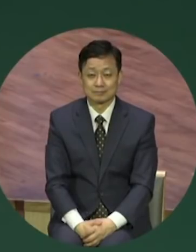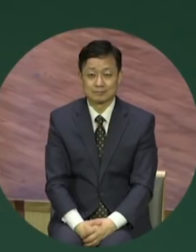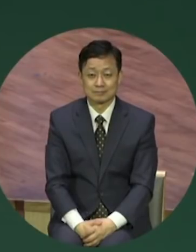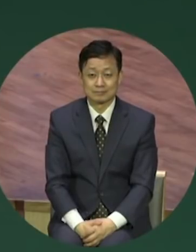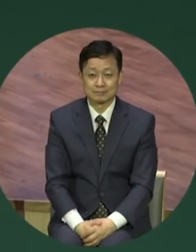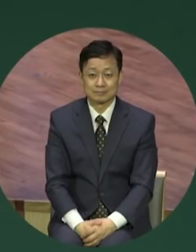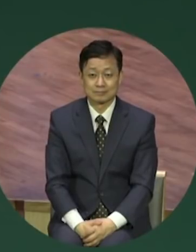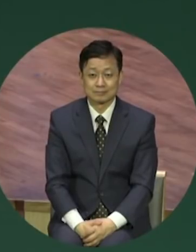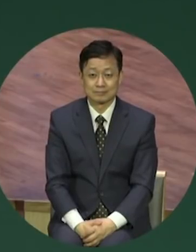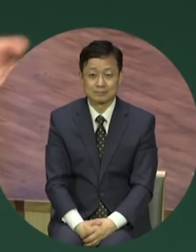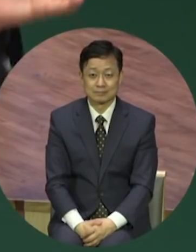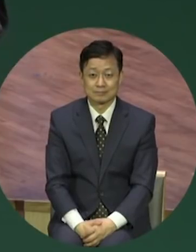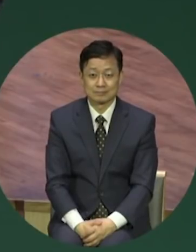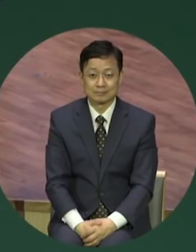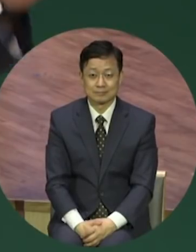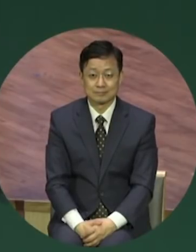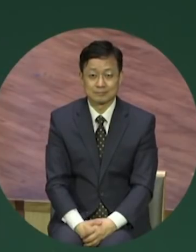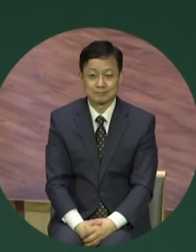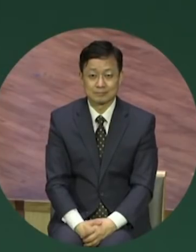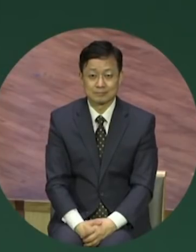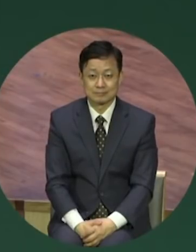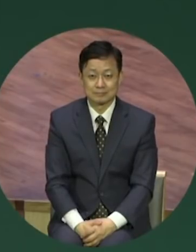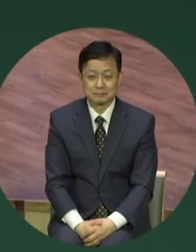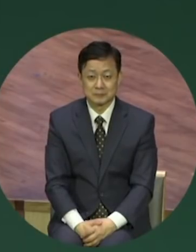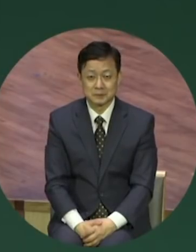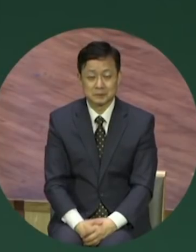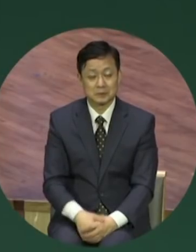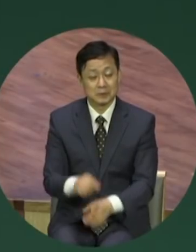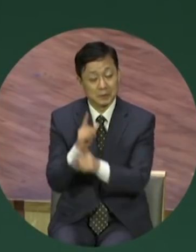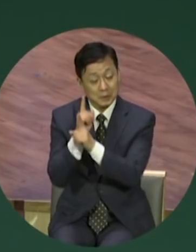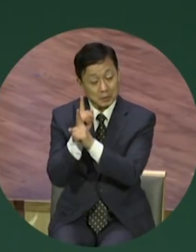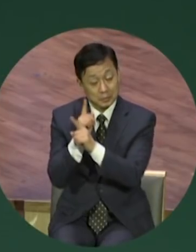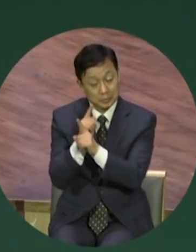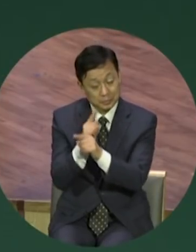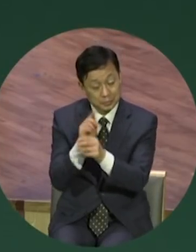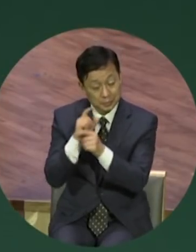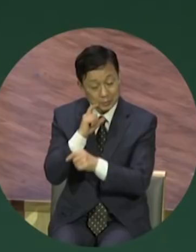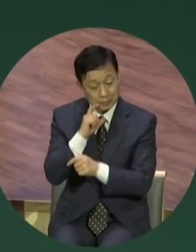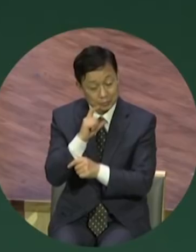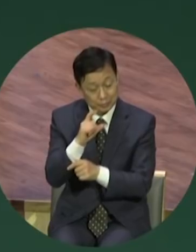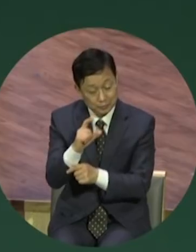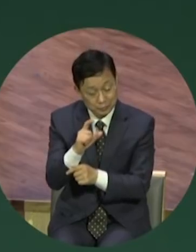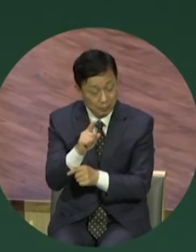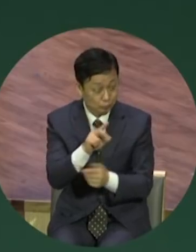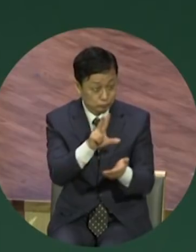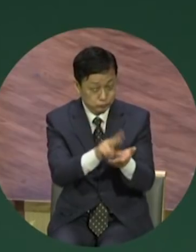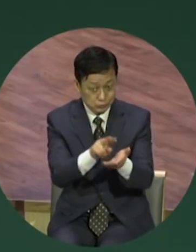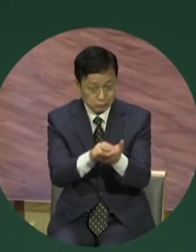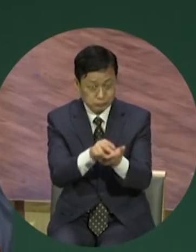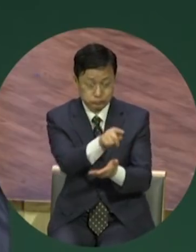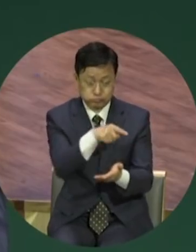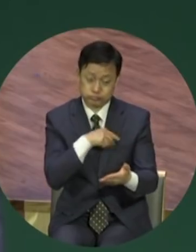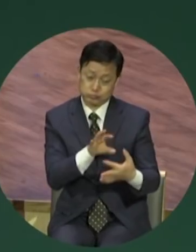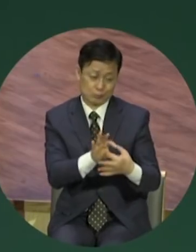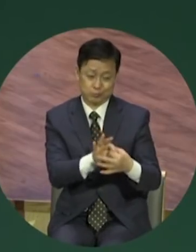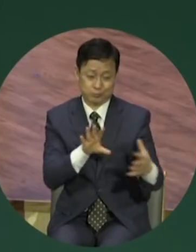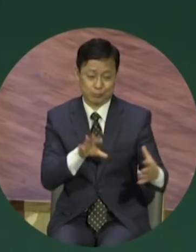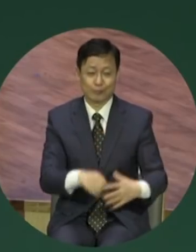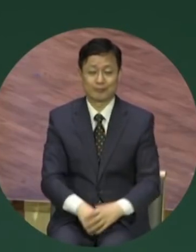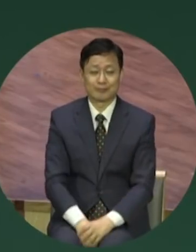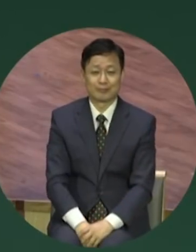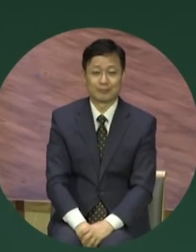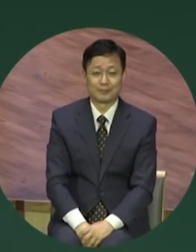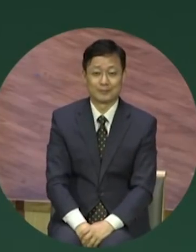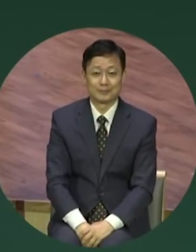거니까 모든 문제가 나오는 문제가 안 돼요. And once that happens, you enter into a phase where all the problems surrounding you are no